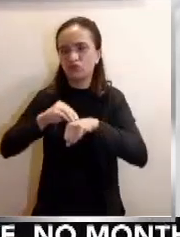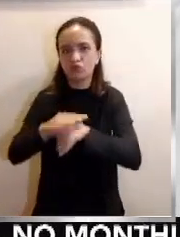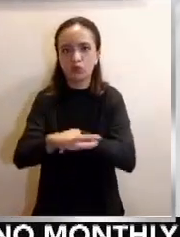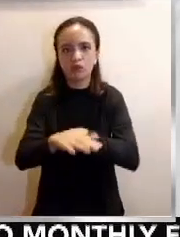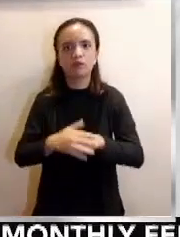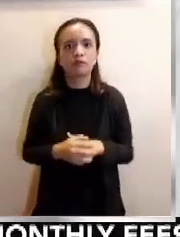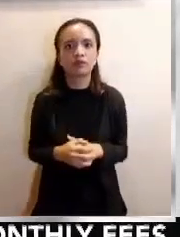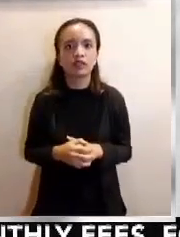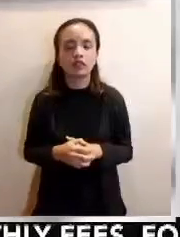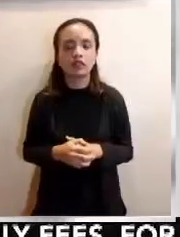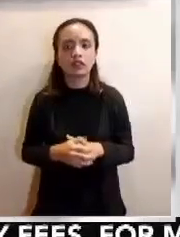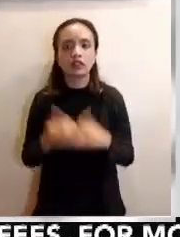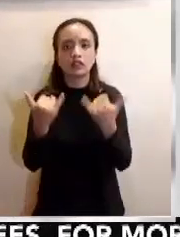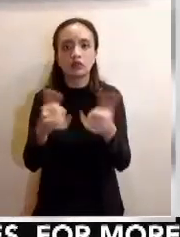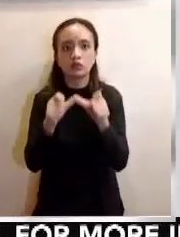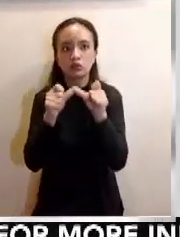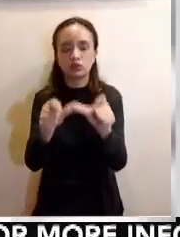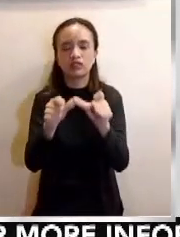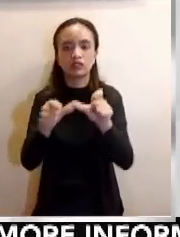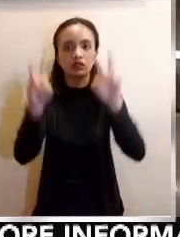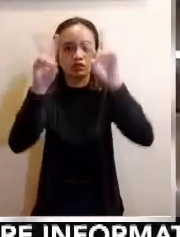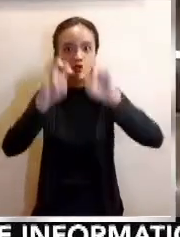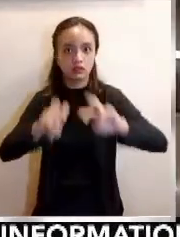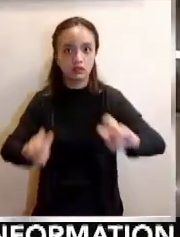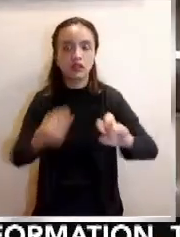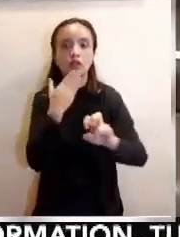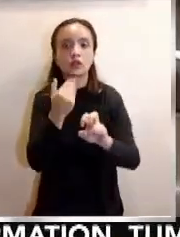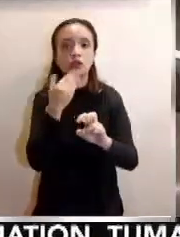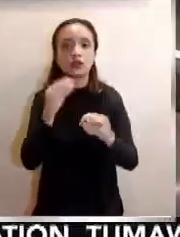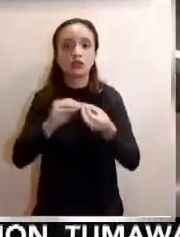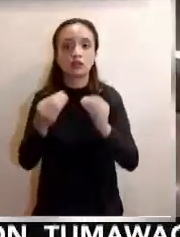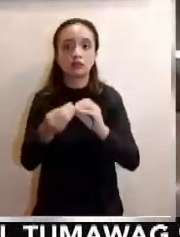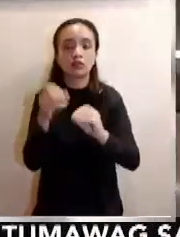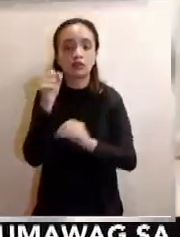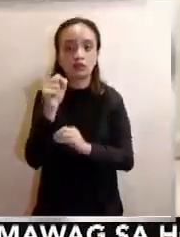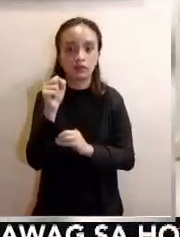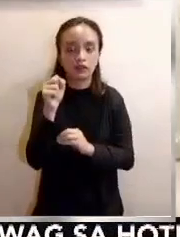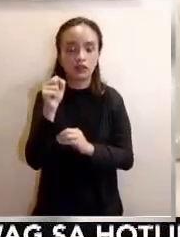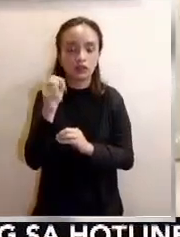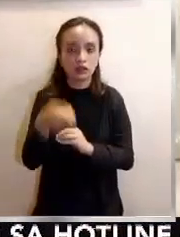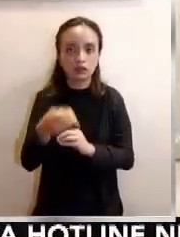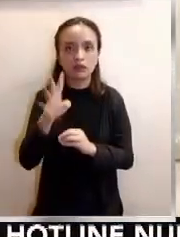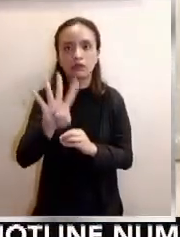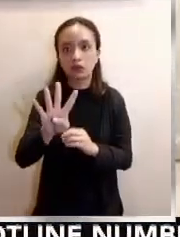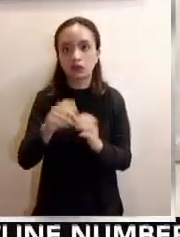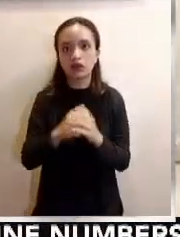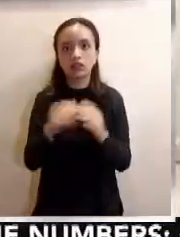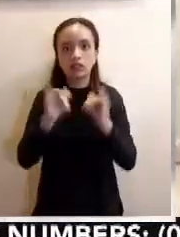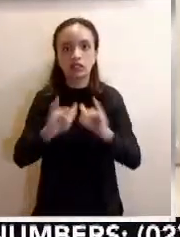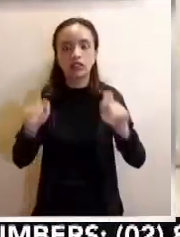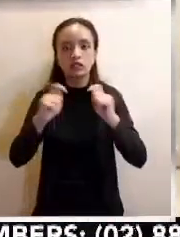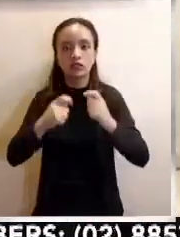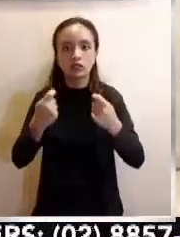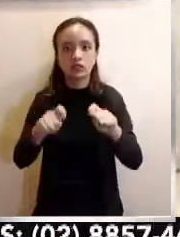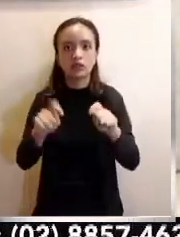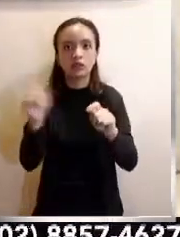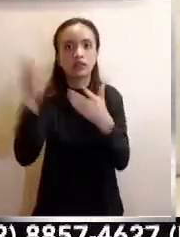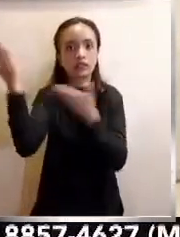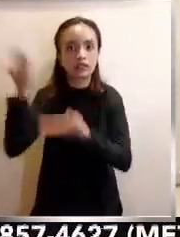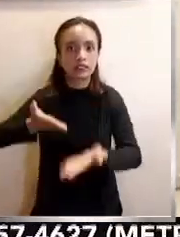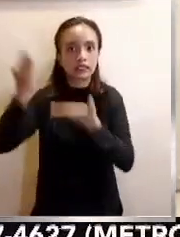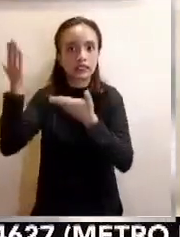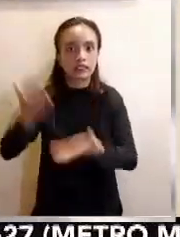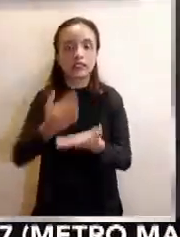na nagpapatuloy na investigasyon sa Sugar Order No. 4, patuloy naman daw ang pagrepaso sa aktual na dami ng aangkating asukal na base raw sa